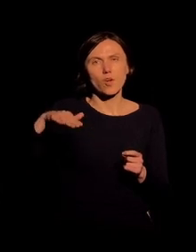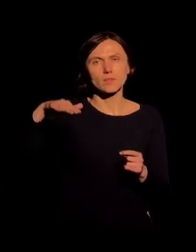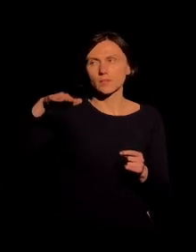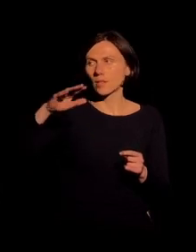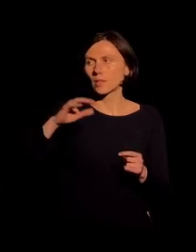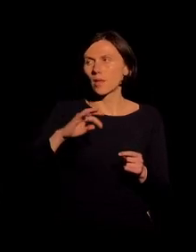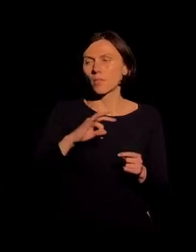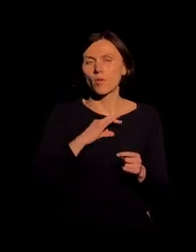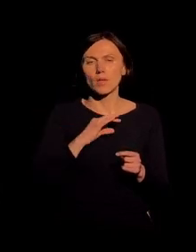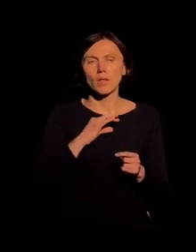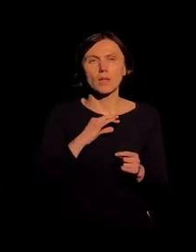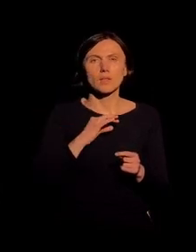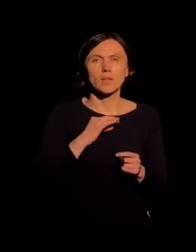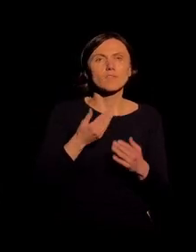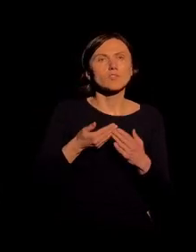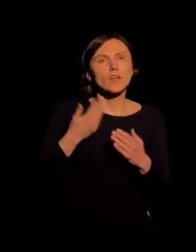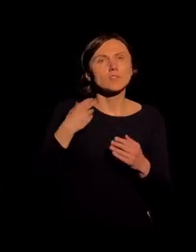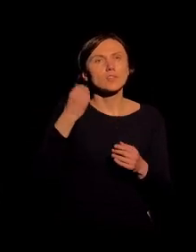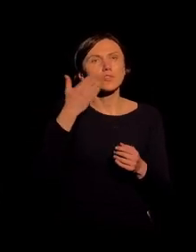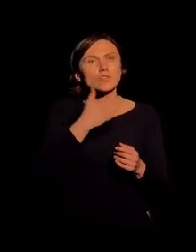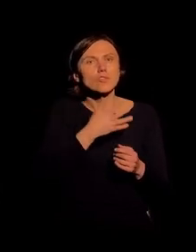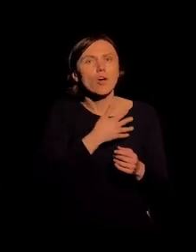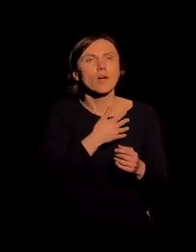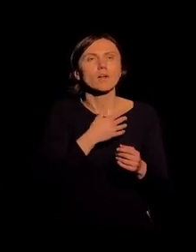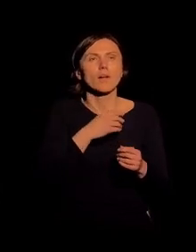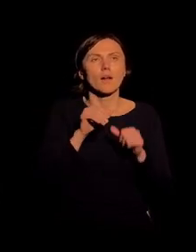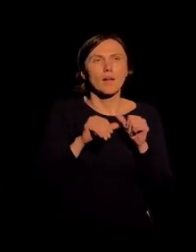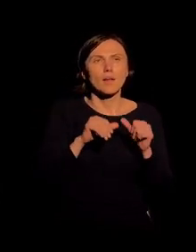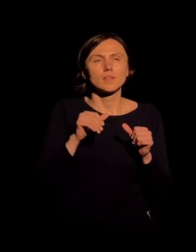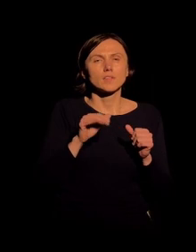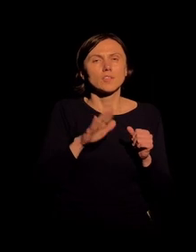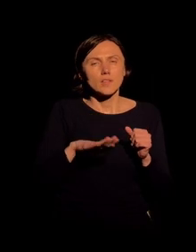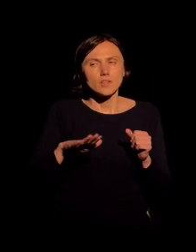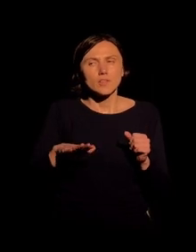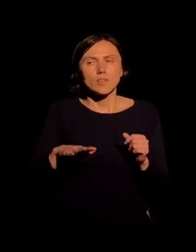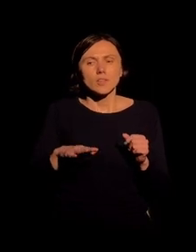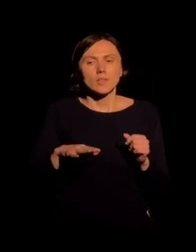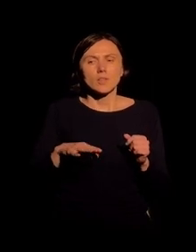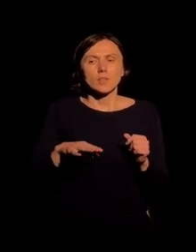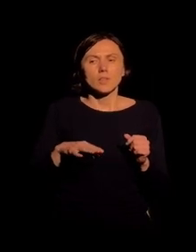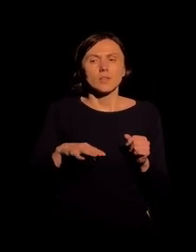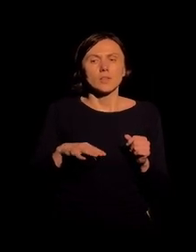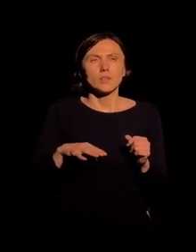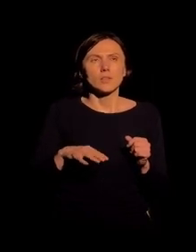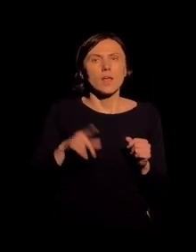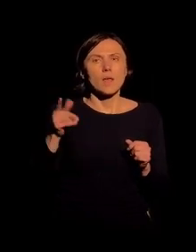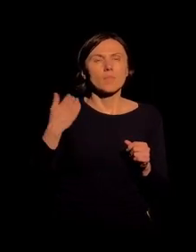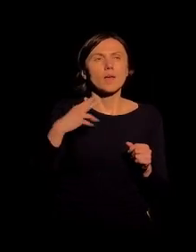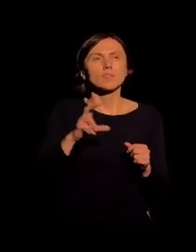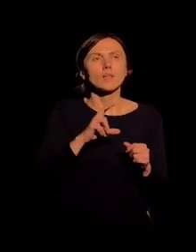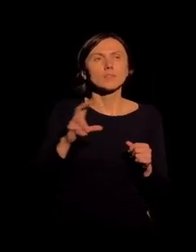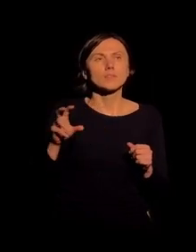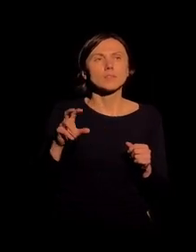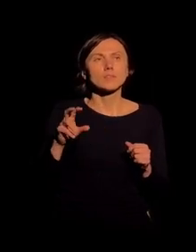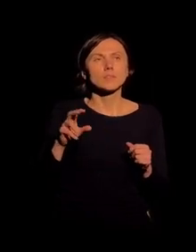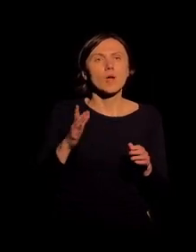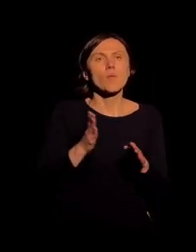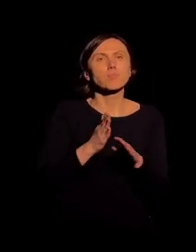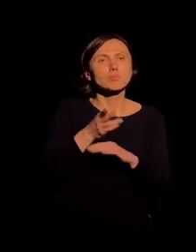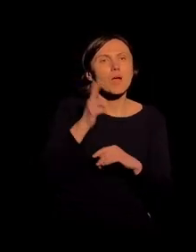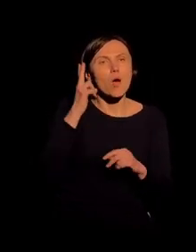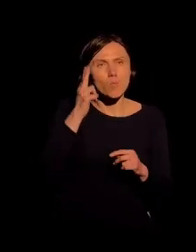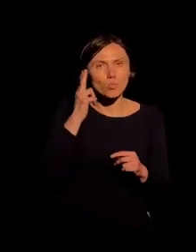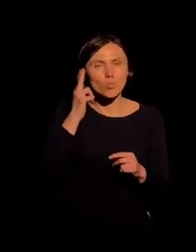dorastania, moje takie wczesnoszkolne lata, dzieciństwo przypadło w okresie takiej powiedzmy późnej